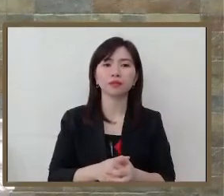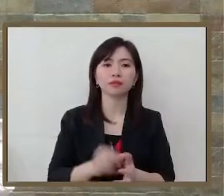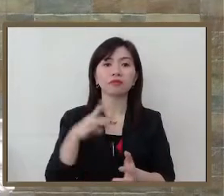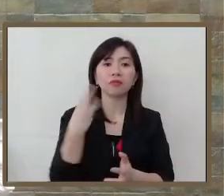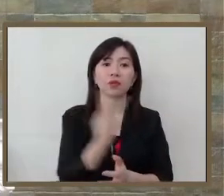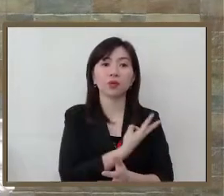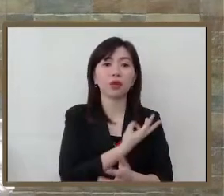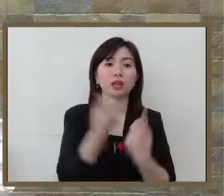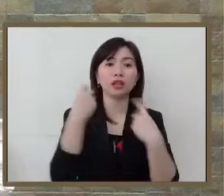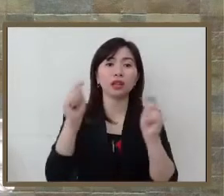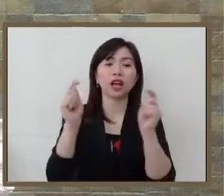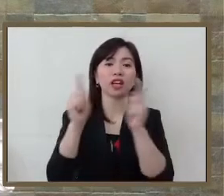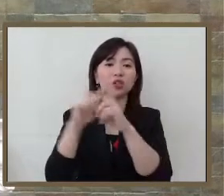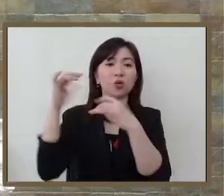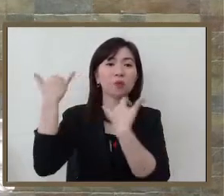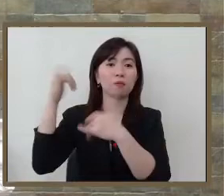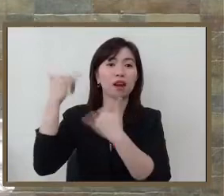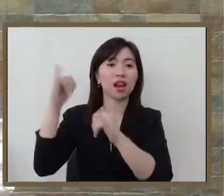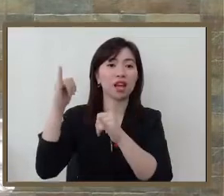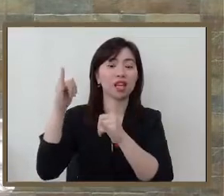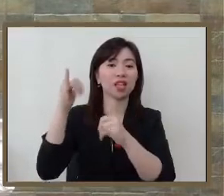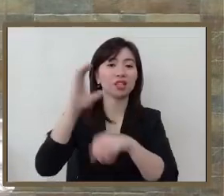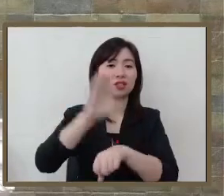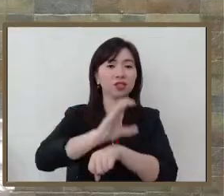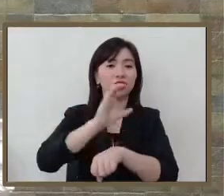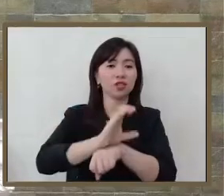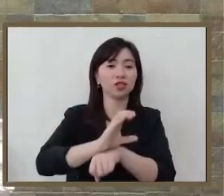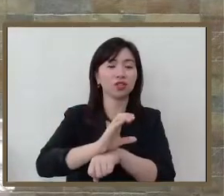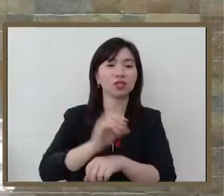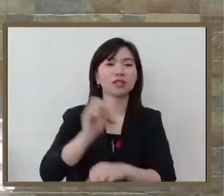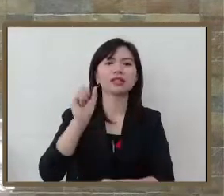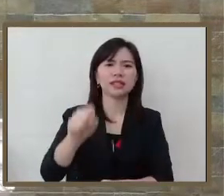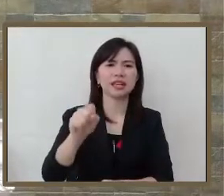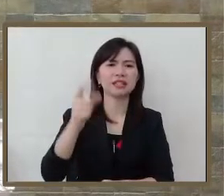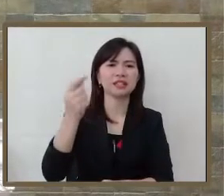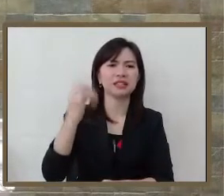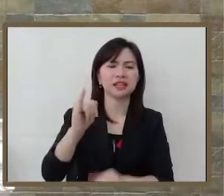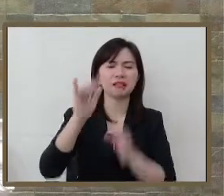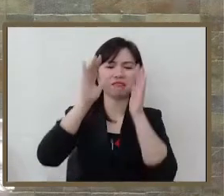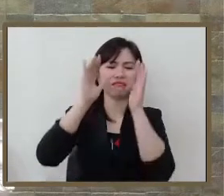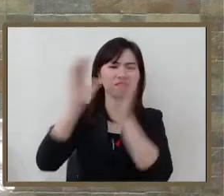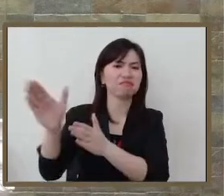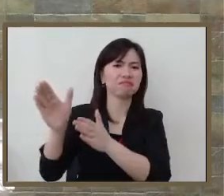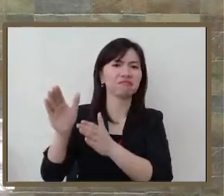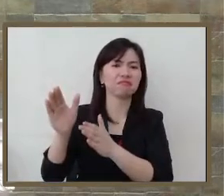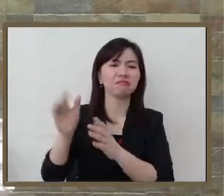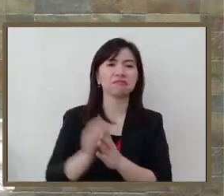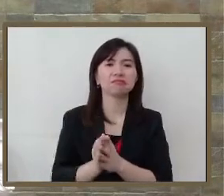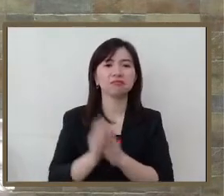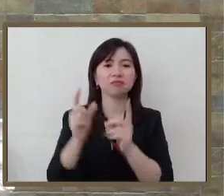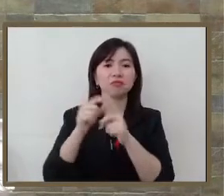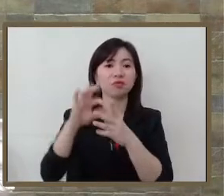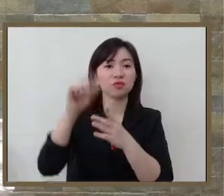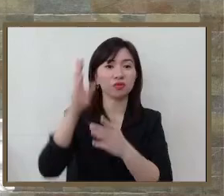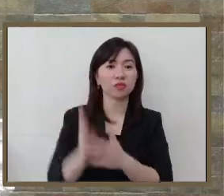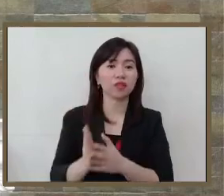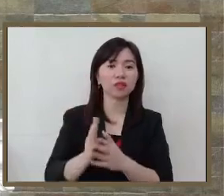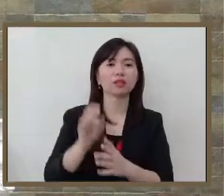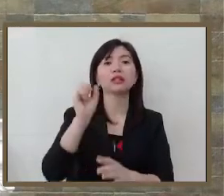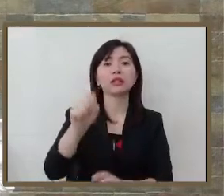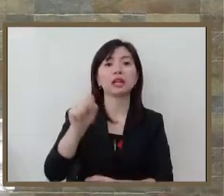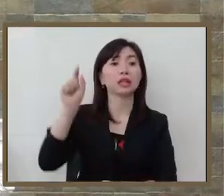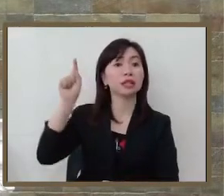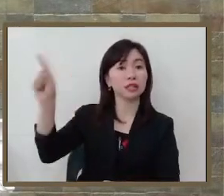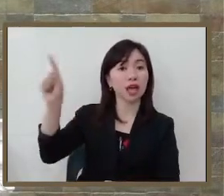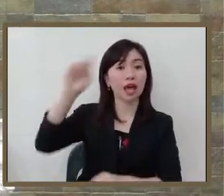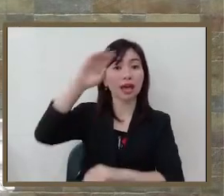situation. Ni-neglect ko, yes, tatay ko po ay pastor. Pero hindi po yun basihan para hindi na ako atakihin ng